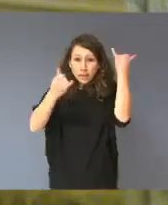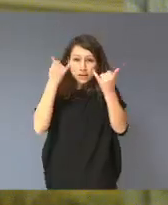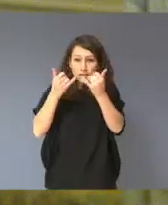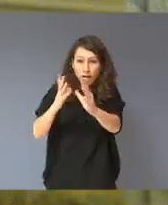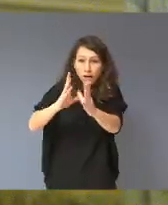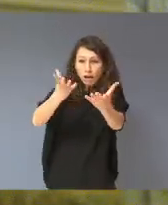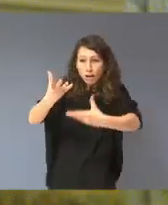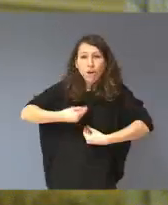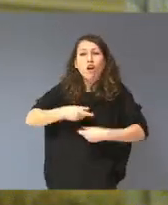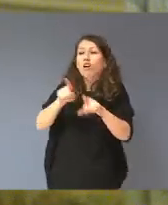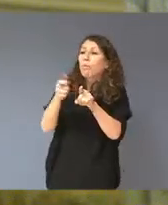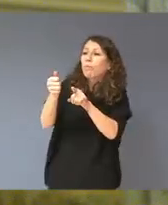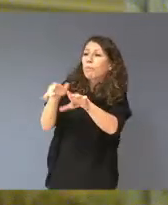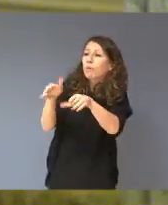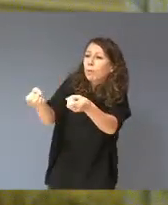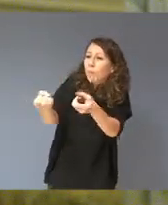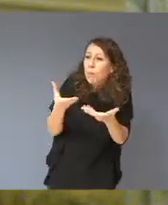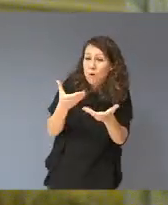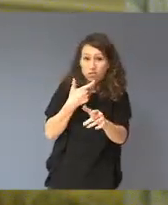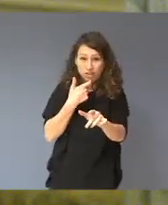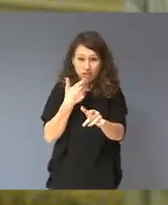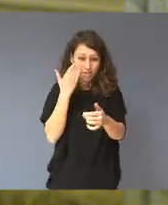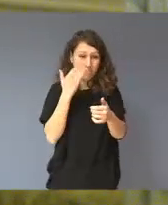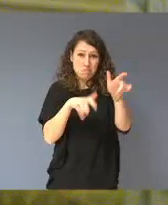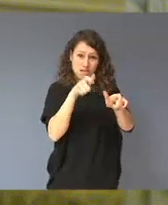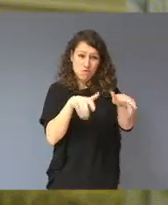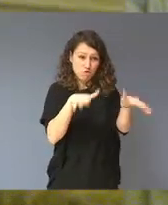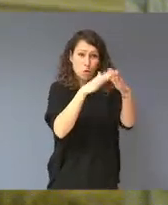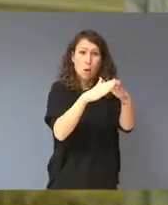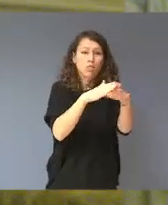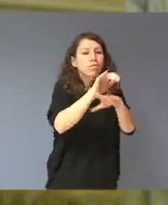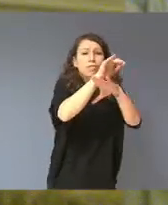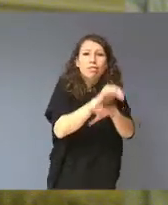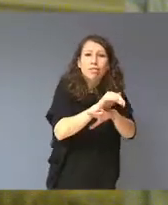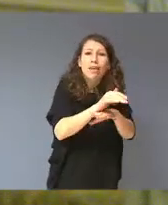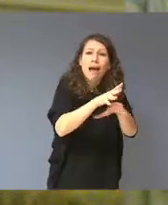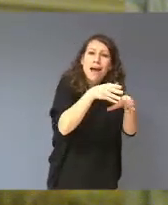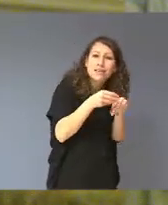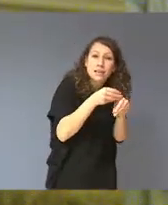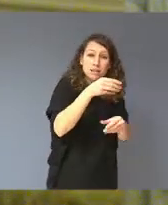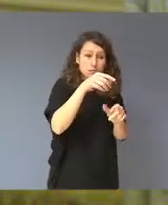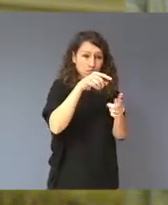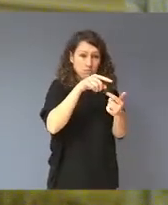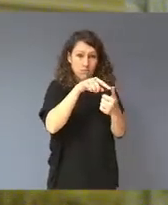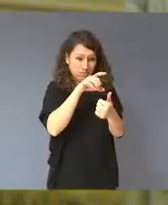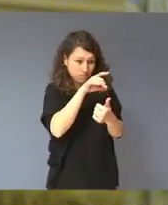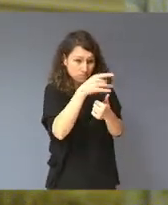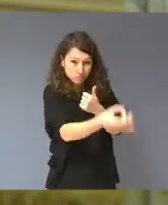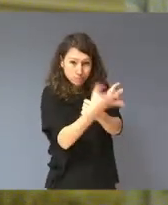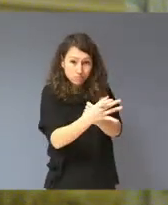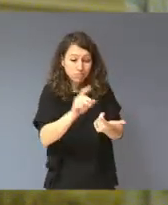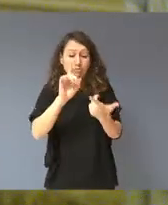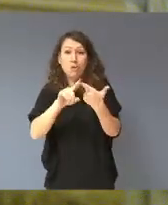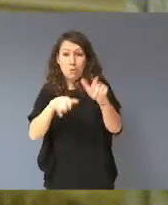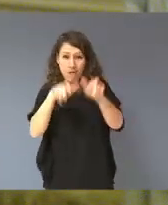à des personnes qui ont été soit déboutées de la demande d'asile ou soit qui sont primo-arrivants, ça laisserait sous-entendre